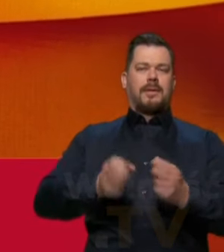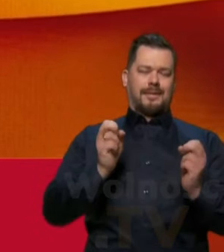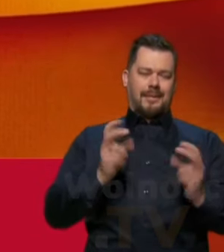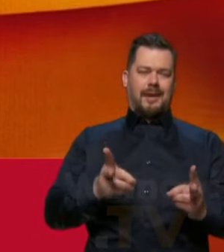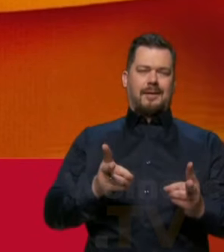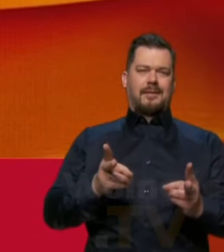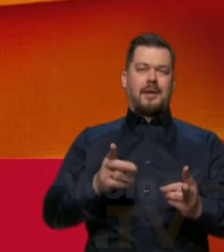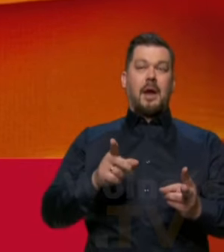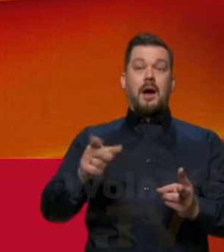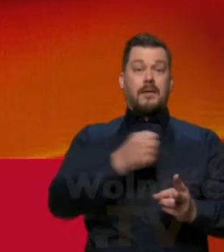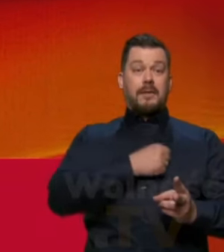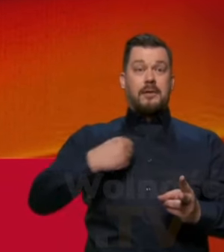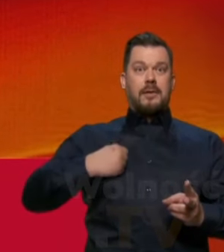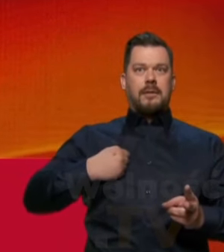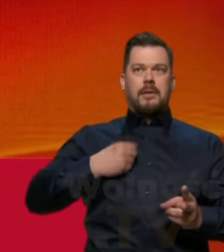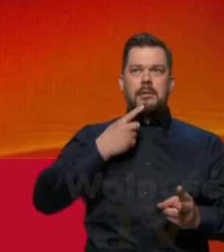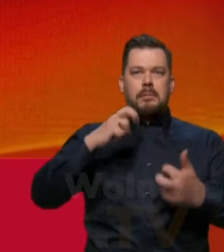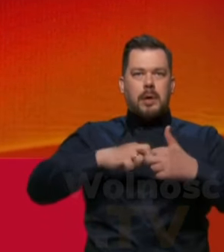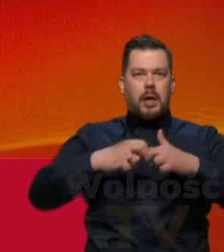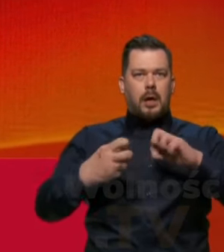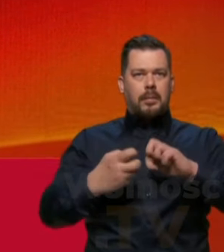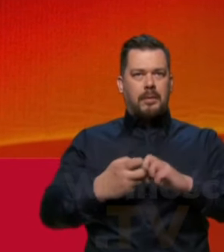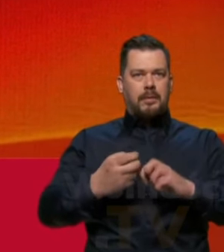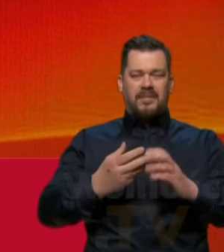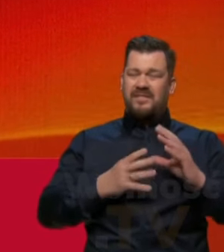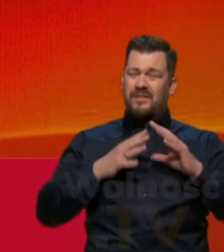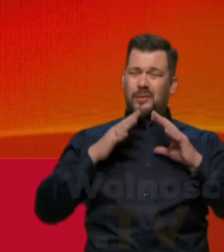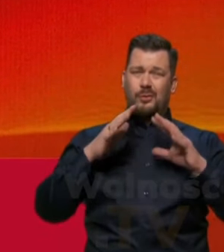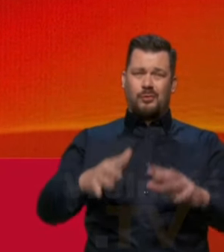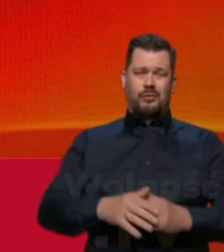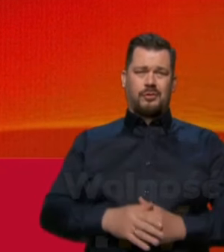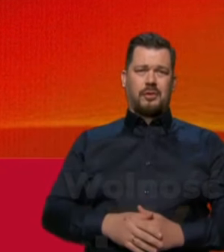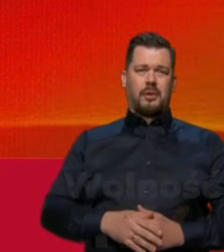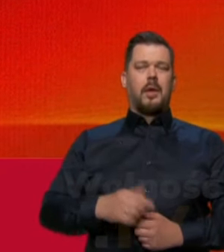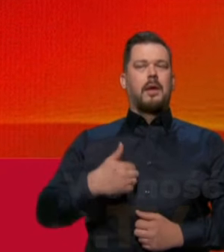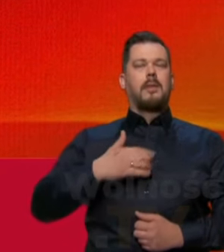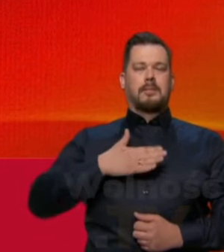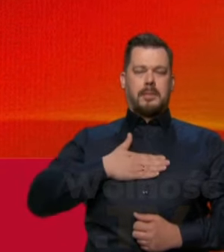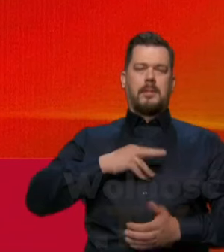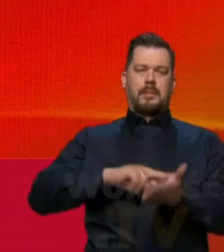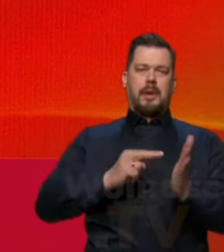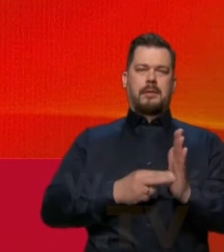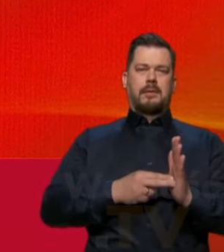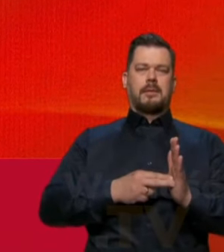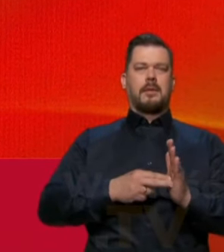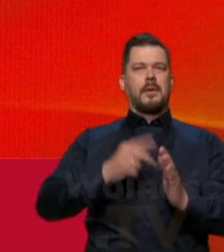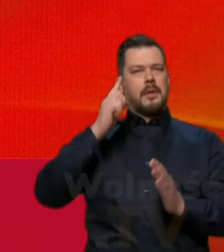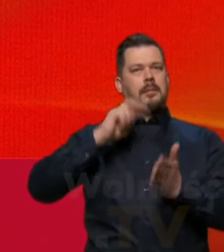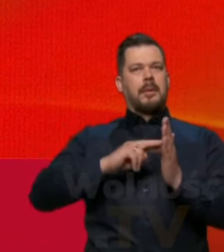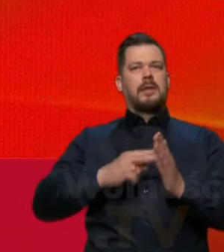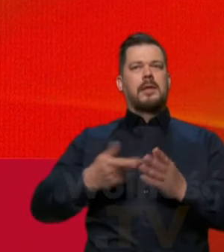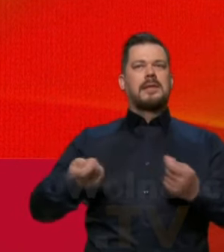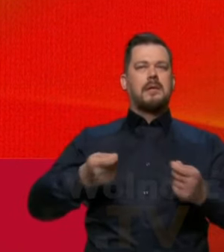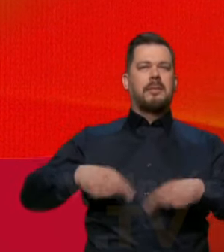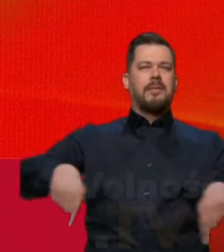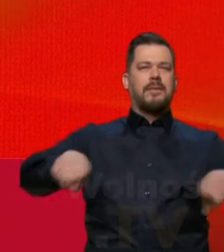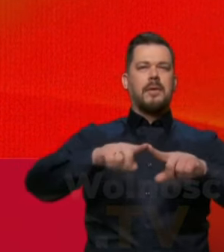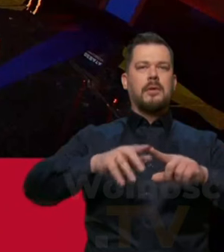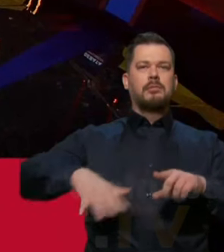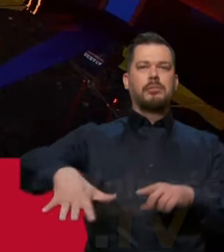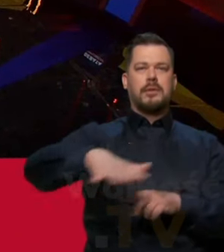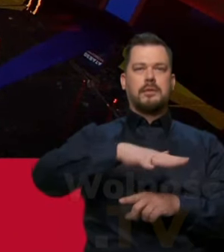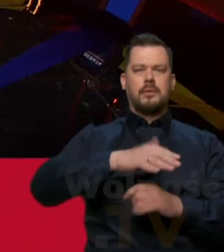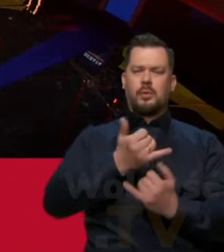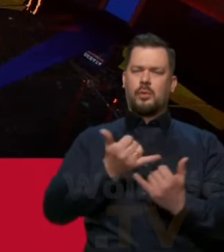tak jak w przypadku Warszawy, problemem. To jest wielkie wyzwanie, dlatego przyjmiemy plany zagospodarowania przestrzennego i wiele, wiele innych